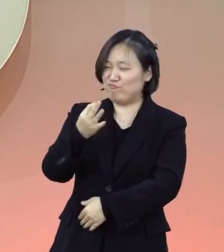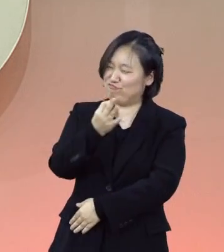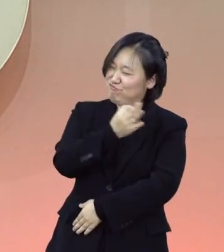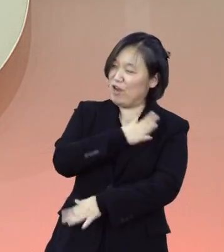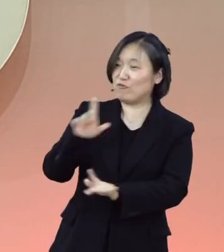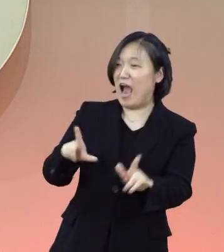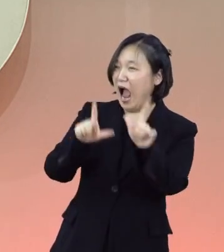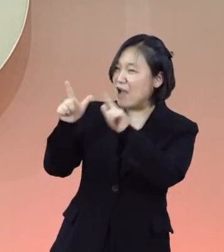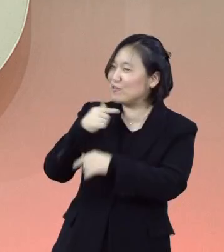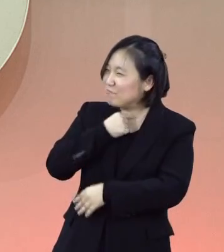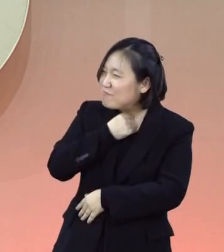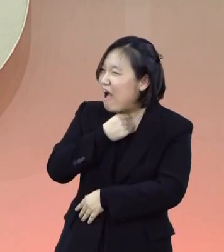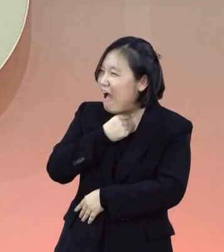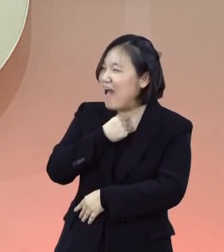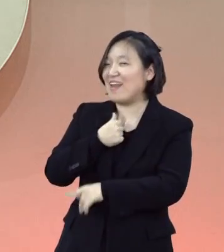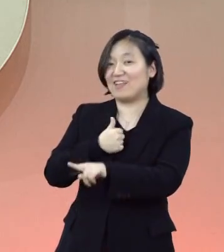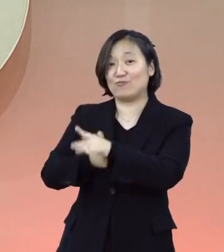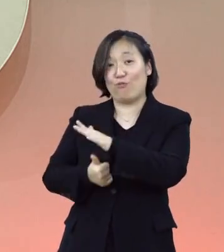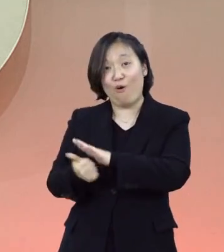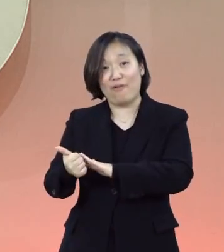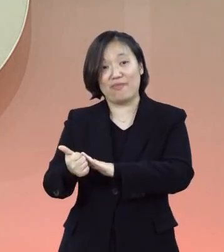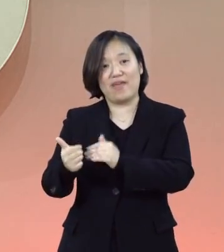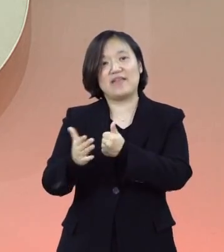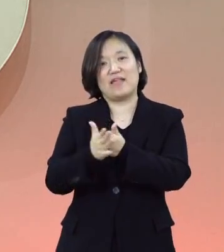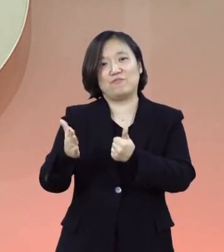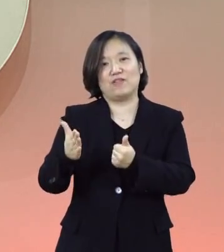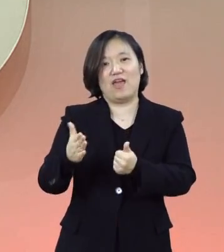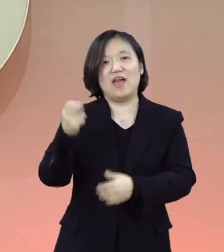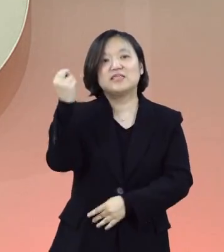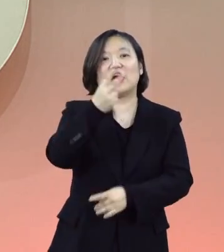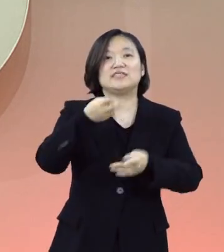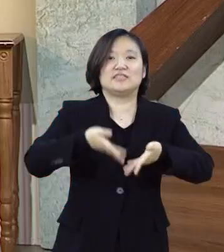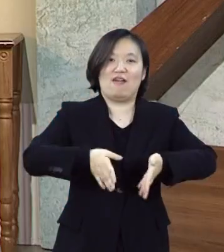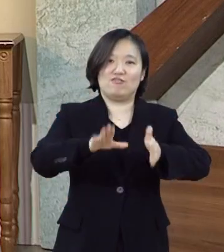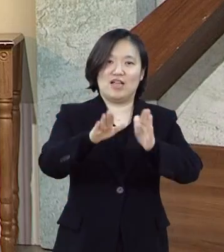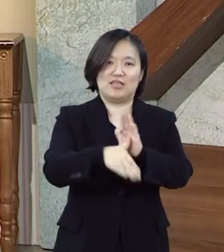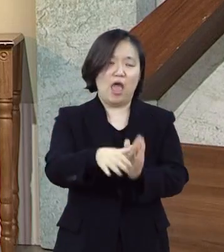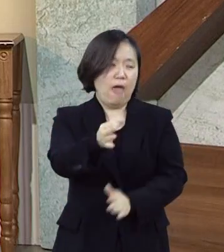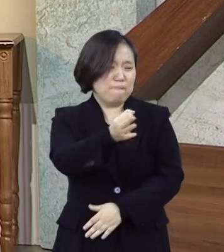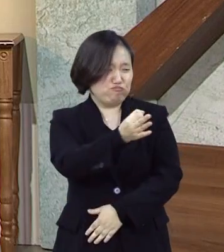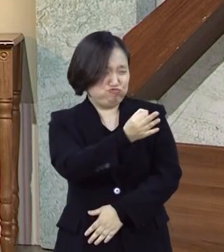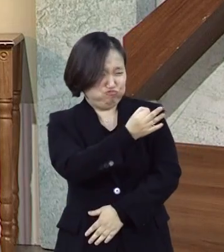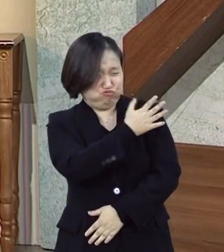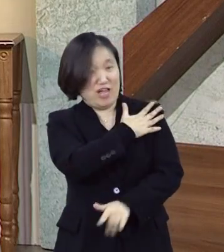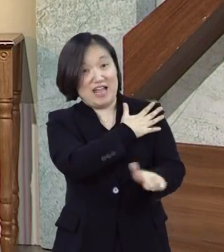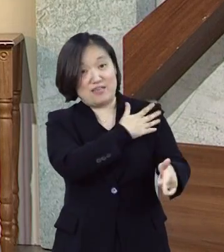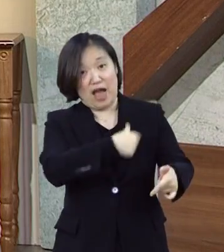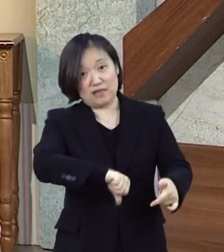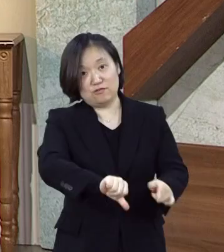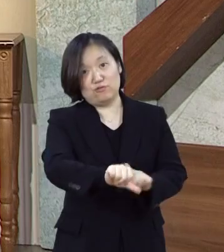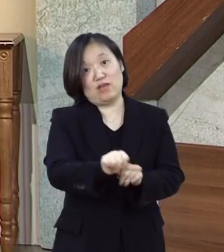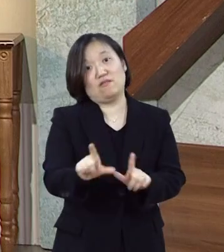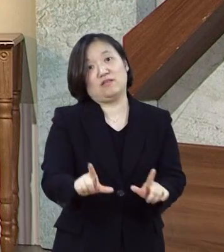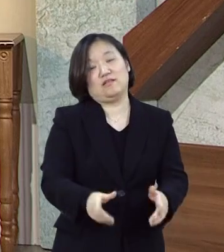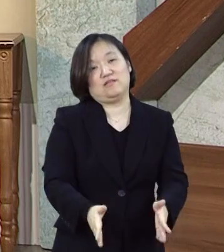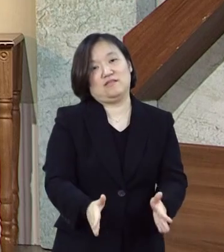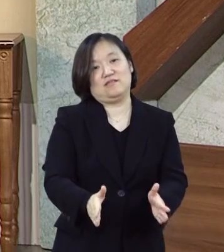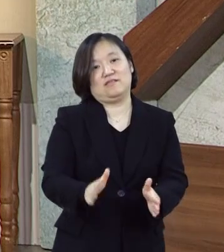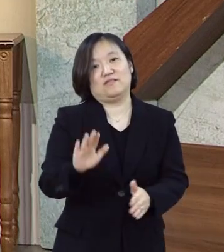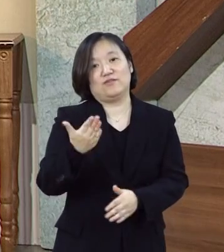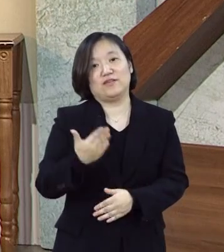때문에 다음 생에 부잣집 아들로 태어났다고 합니다. 그런데 앞불사,